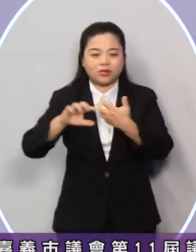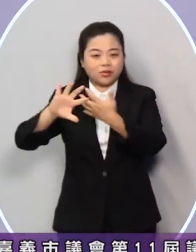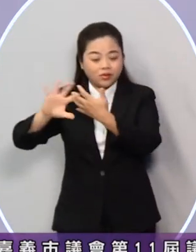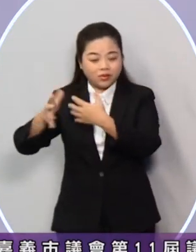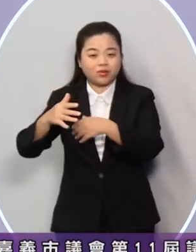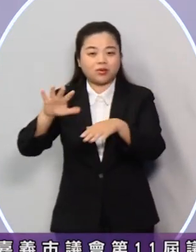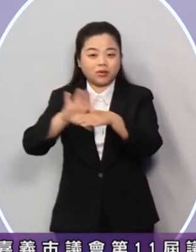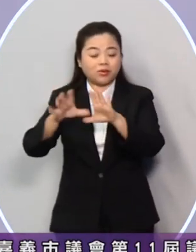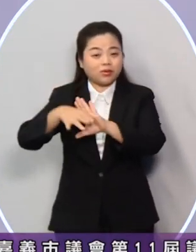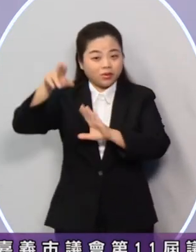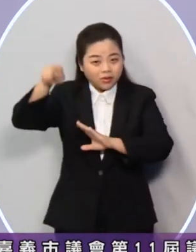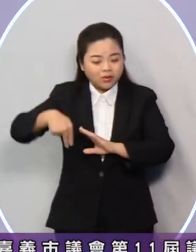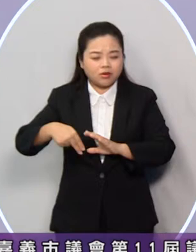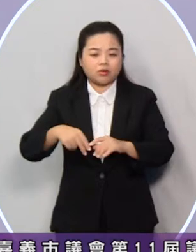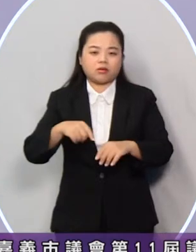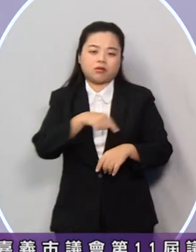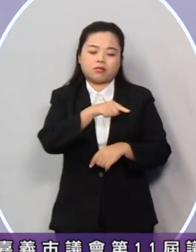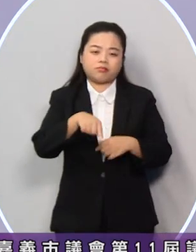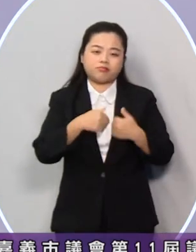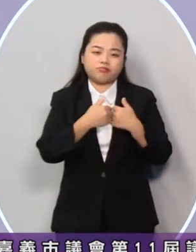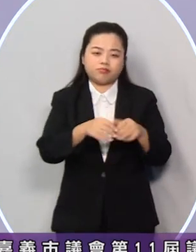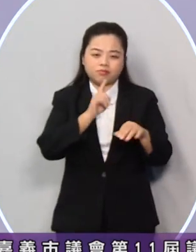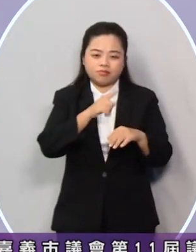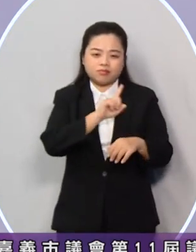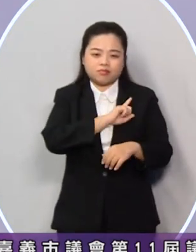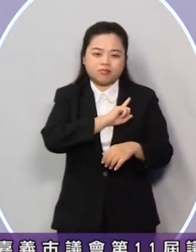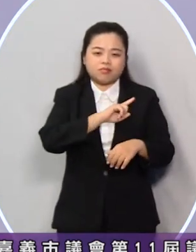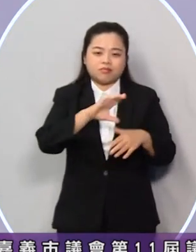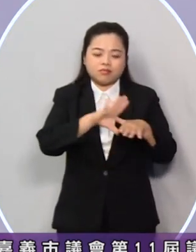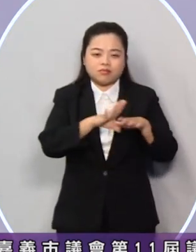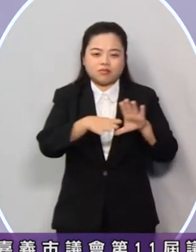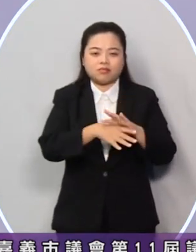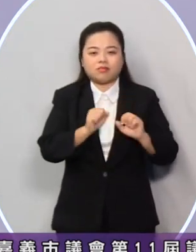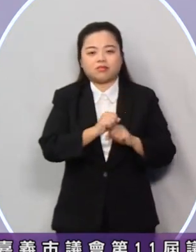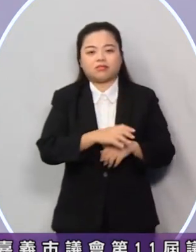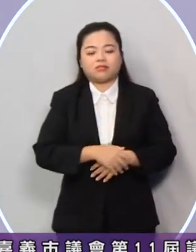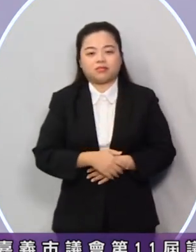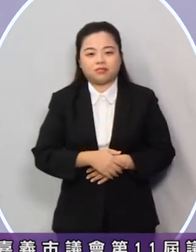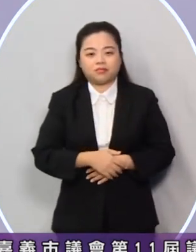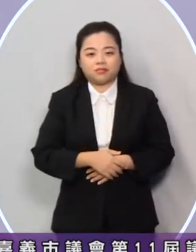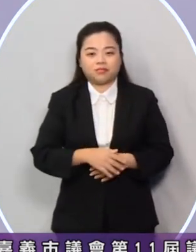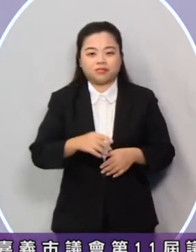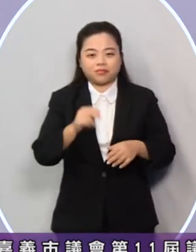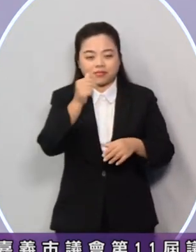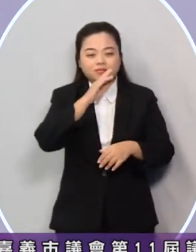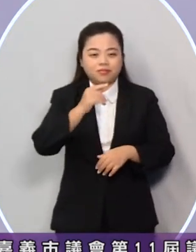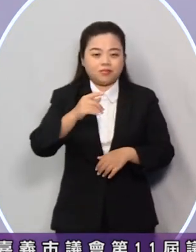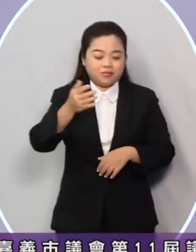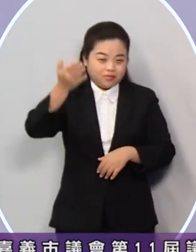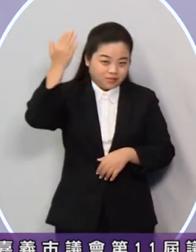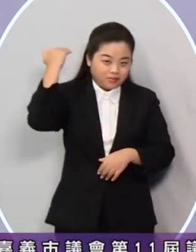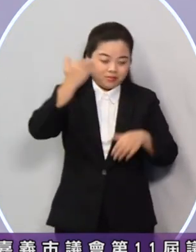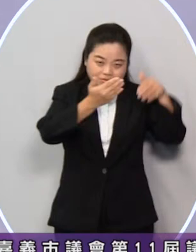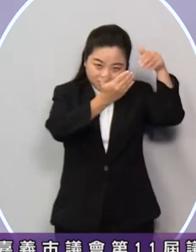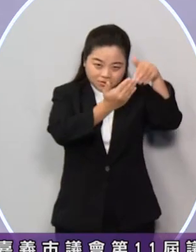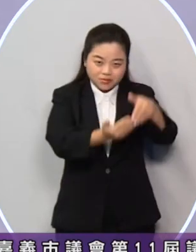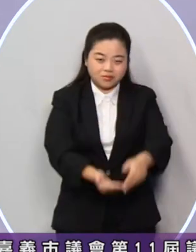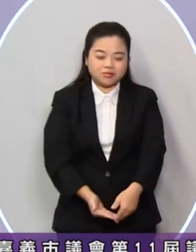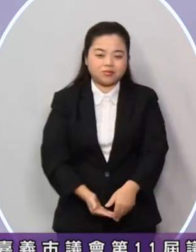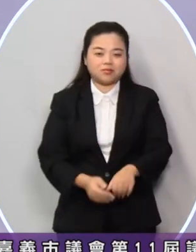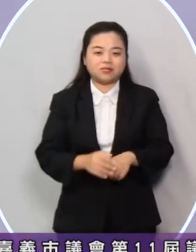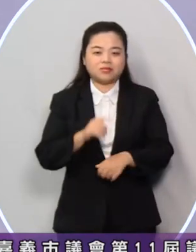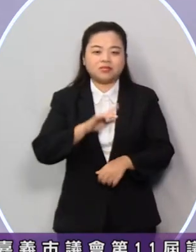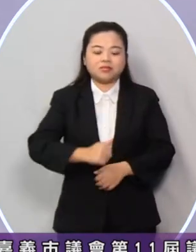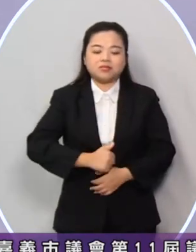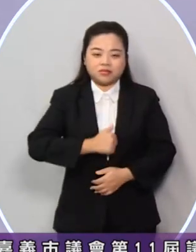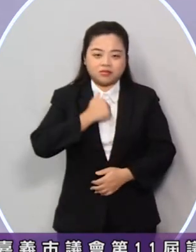化，我们就不应该否定我们自身的文化，尤其又是从早年长辈传承下来，可以说是货